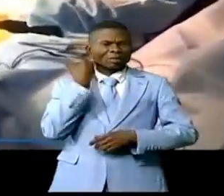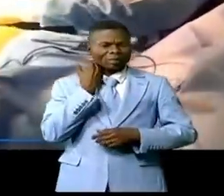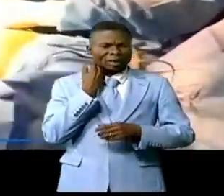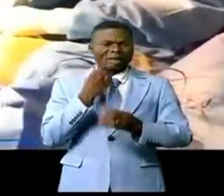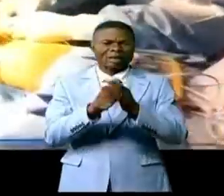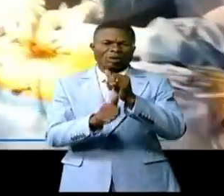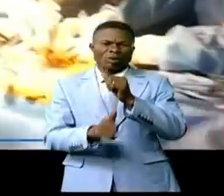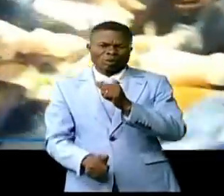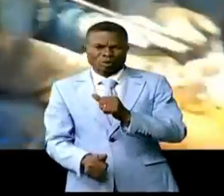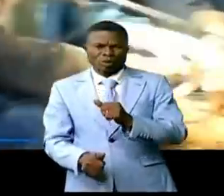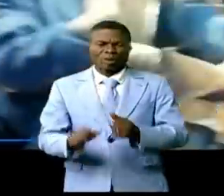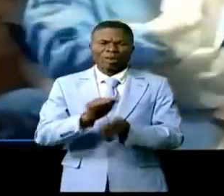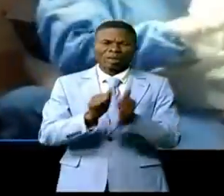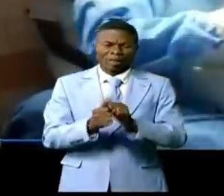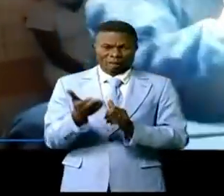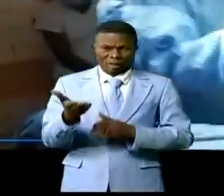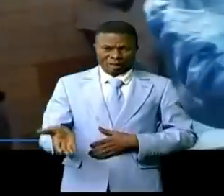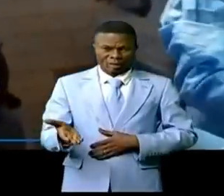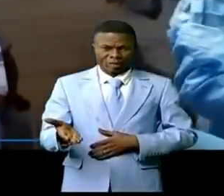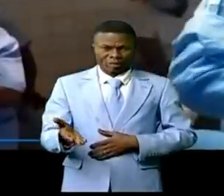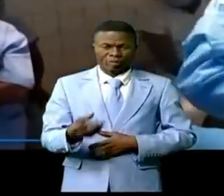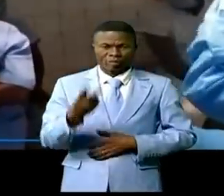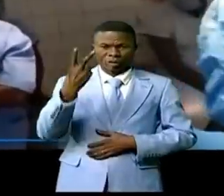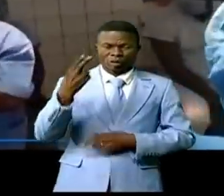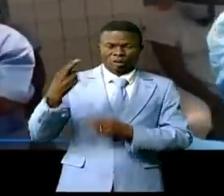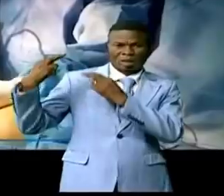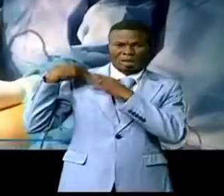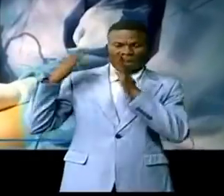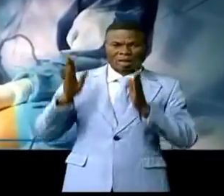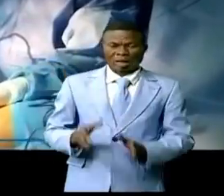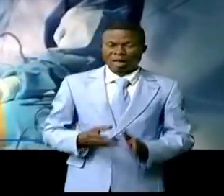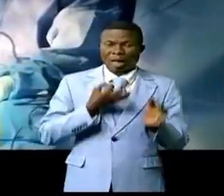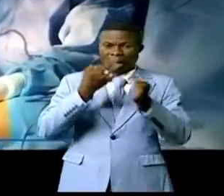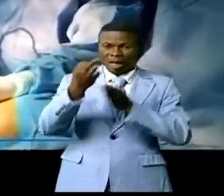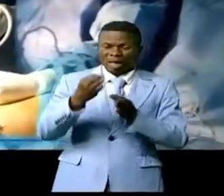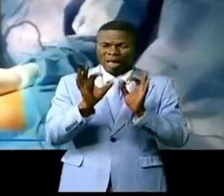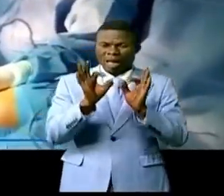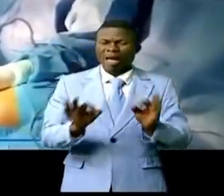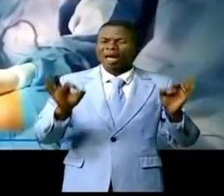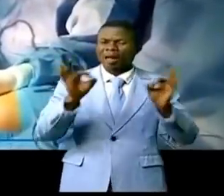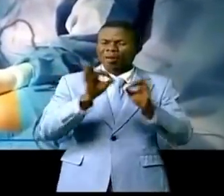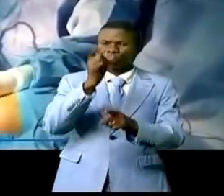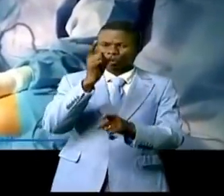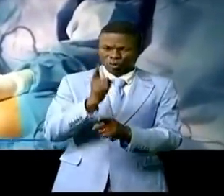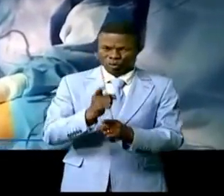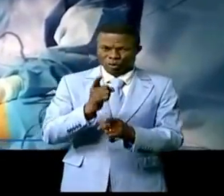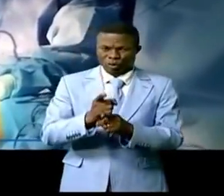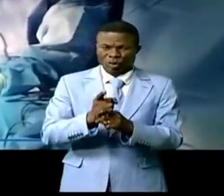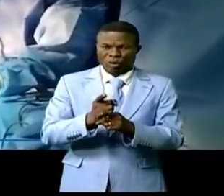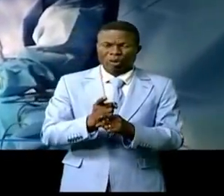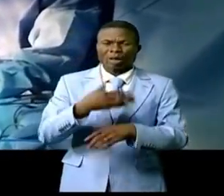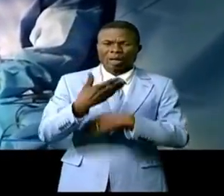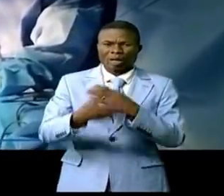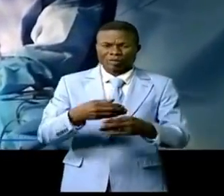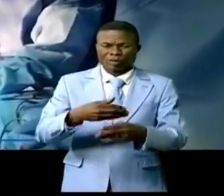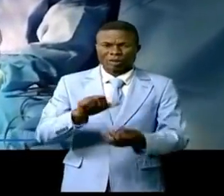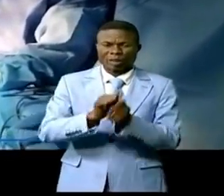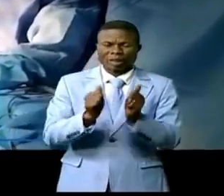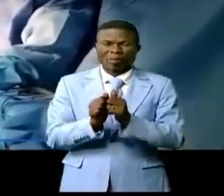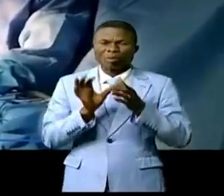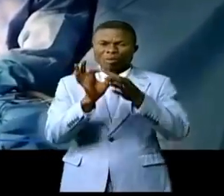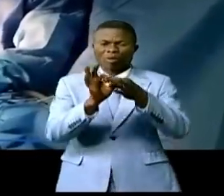comme l'hémorroïde. Deux responsables révèlent les sens exacts qu'il faut conférer à cette